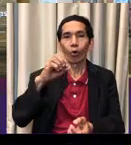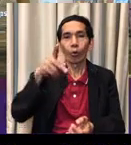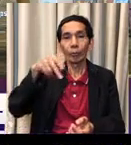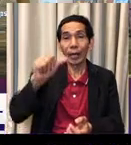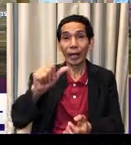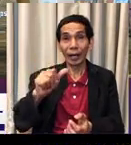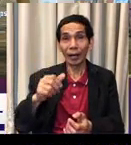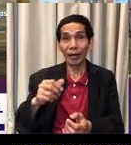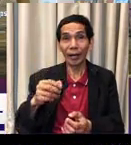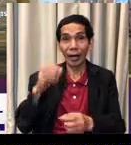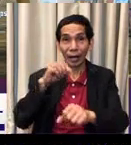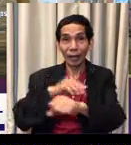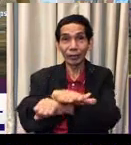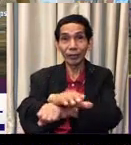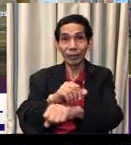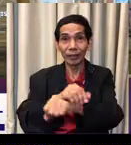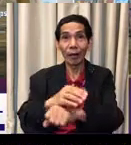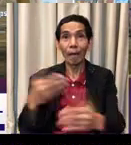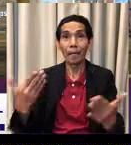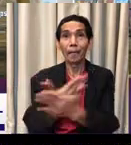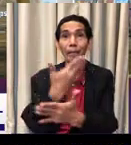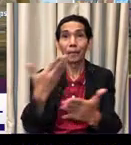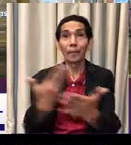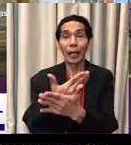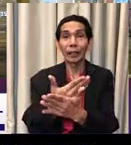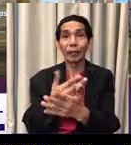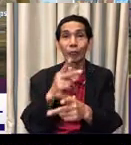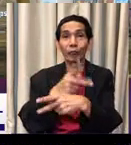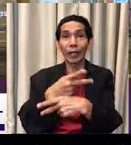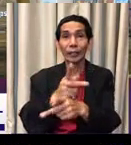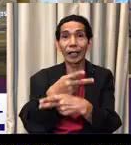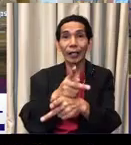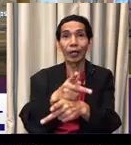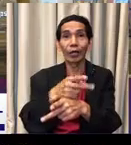inyo. May bago sila ngayong produkto.